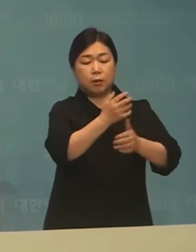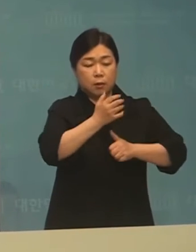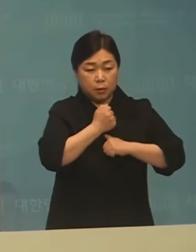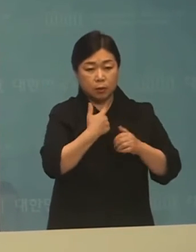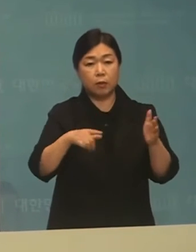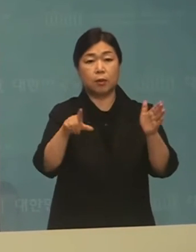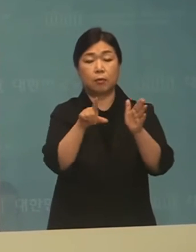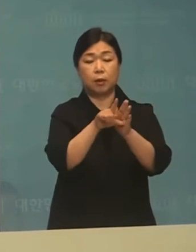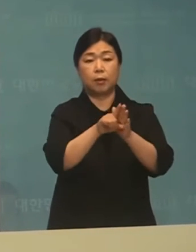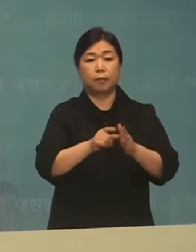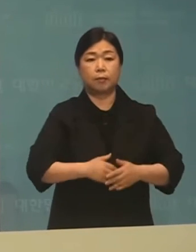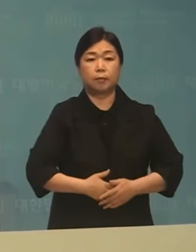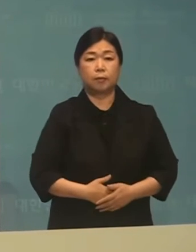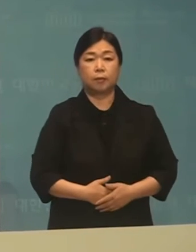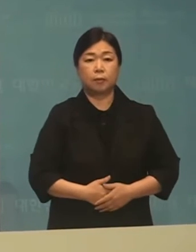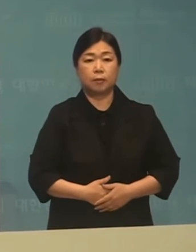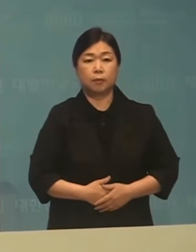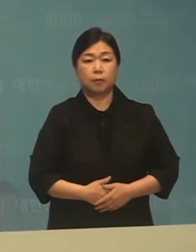지키기 위해서입니다.